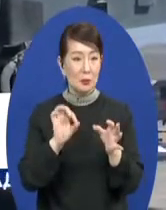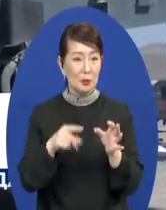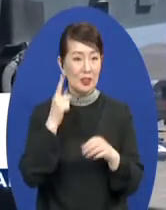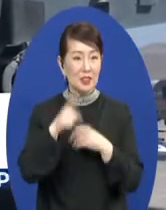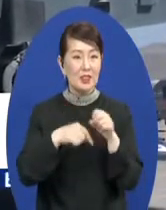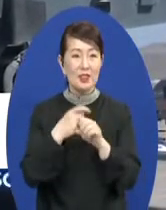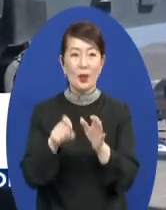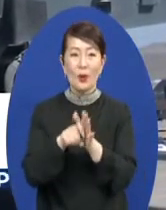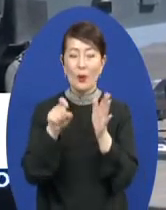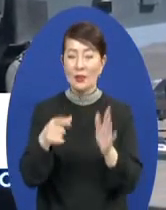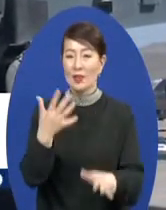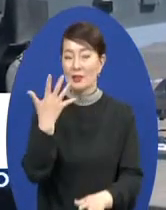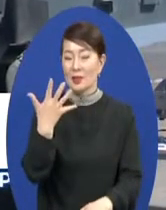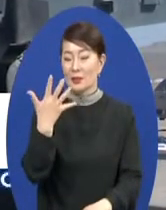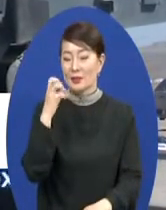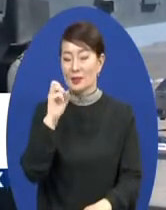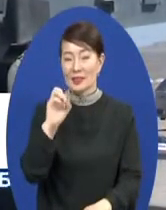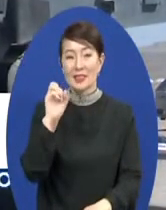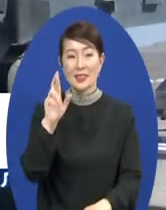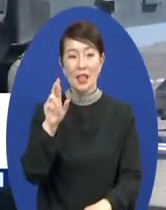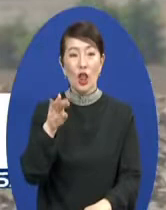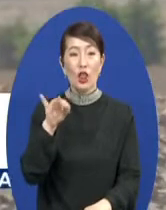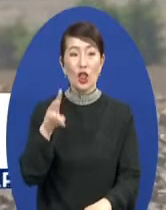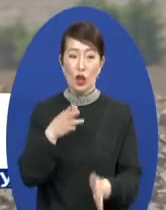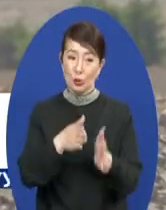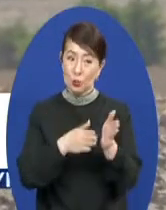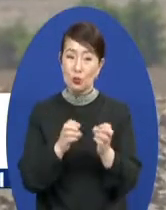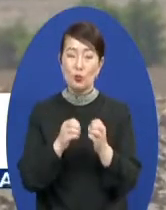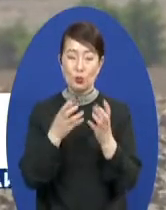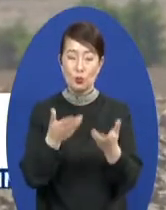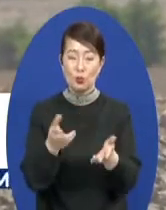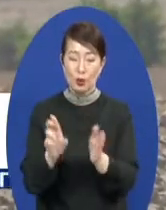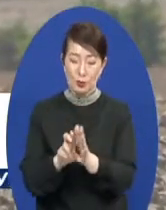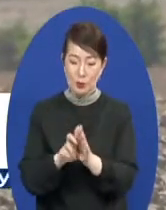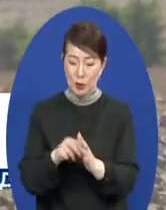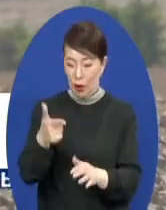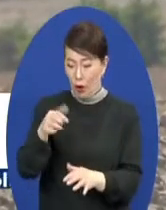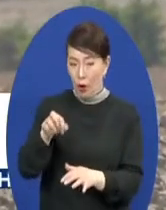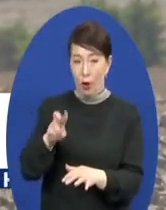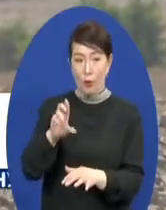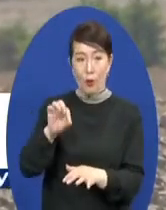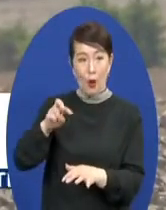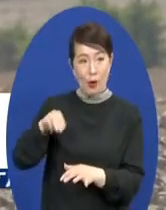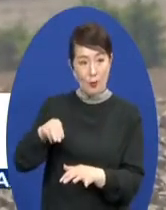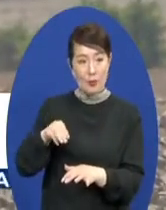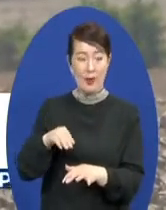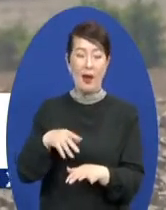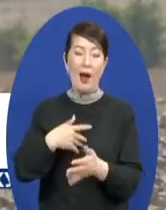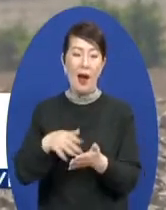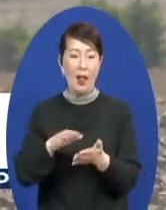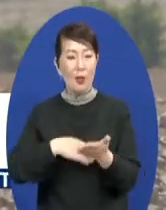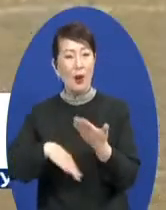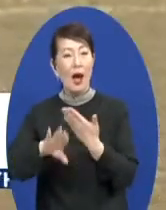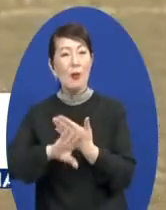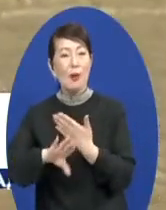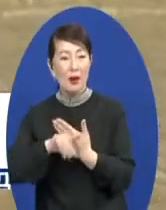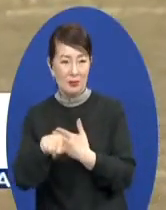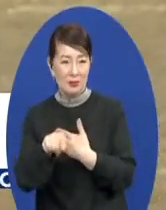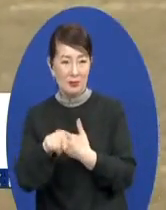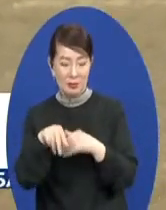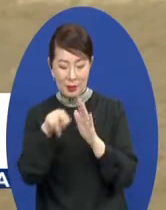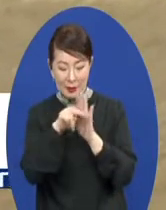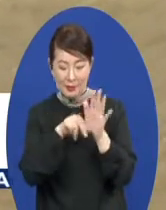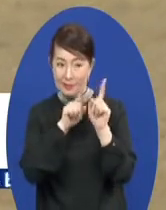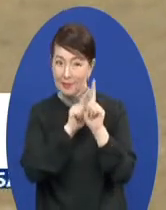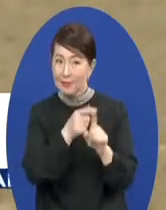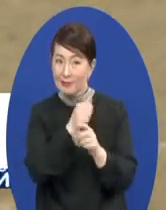жилдээ 50 сая тонн бүтээгдэхүүн нэмэлтээр экспортлох боломжтой. Мөн голлох бомбтод дээрх хадар хамгааллын дэглэмийг үр дүндээ явуулсны үр дүнд